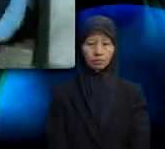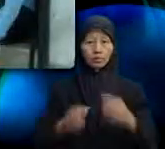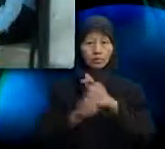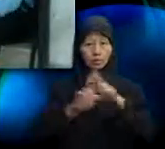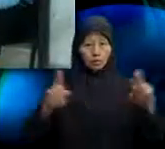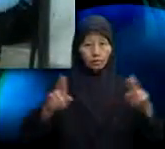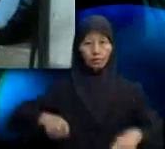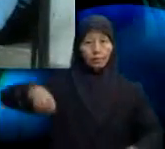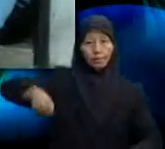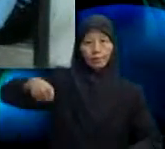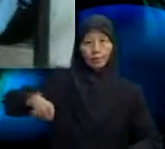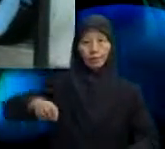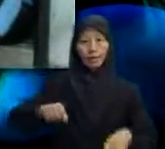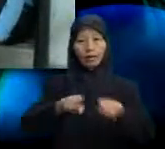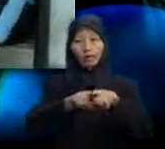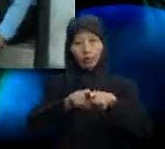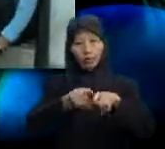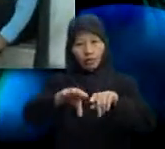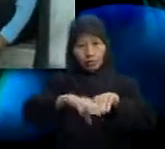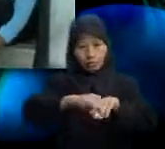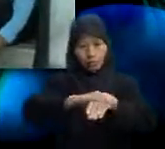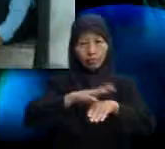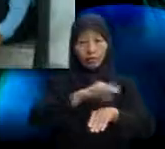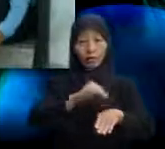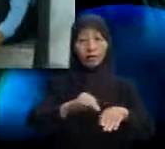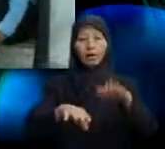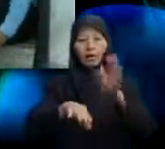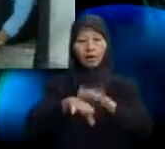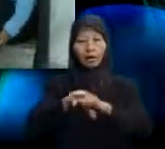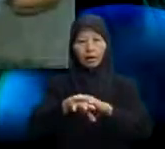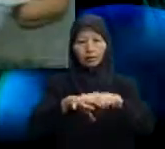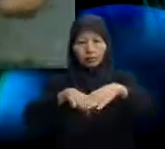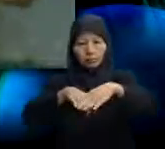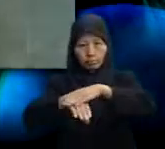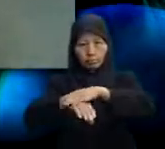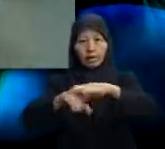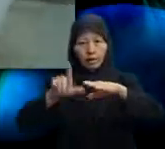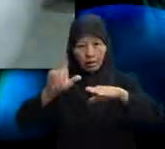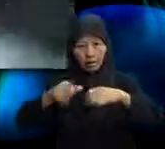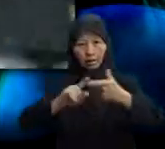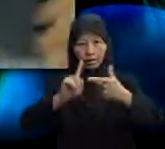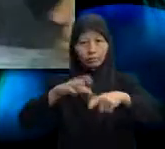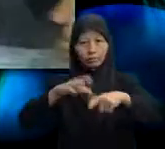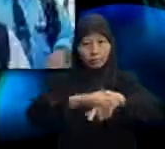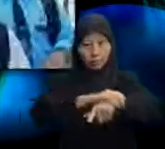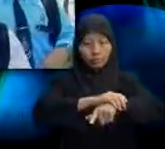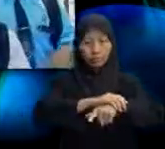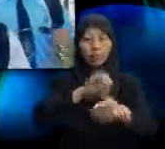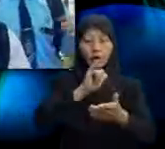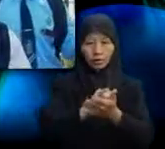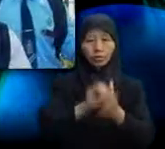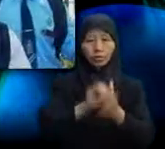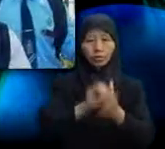Setelah bersedia dengan baik, memakai stoking dengan memulakan kaki kanan, kemudian kaki kiri,